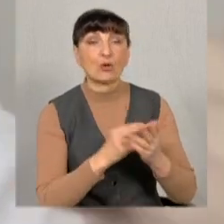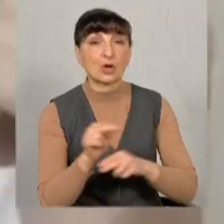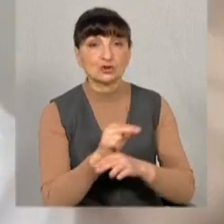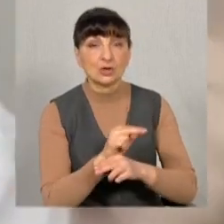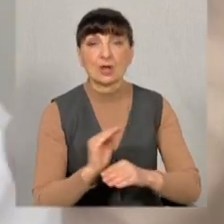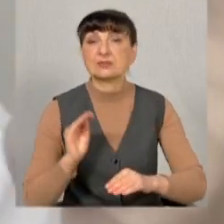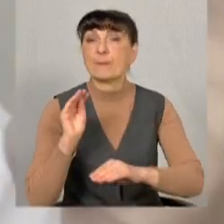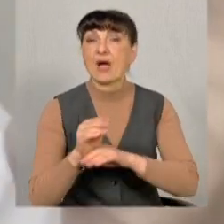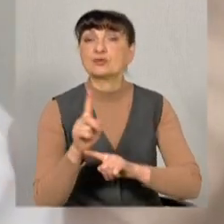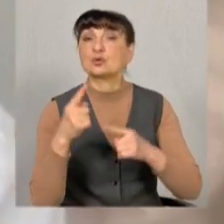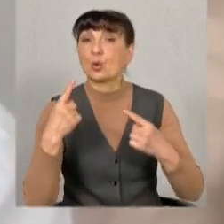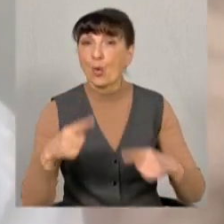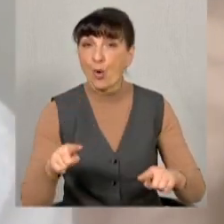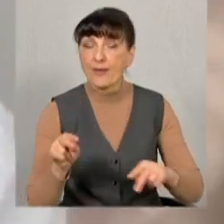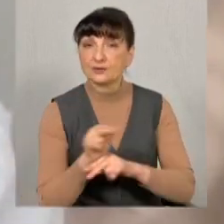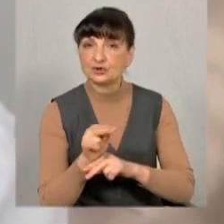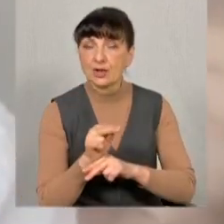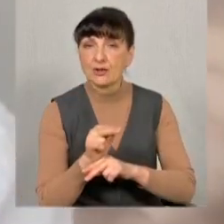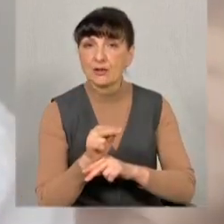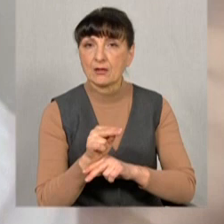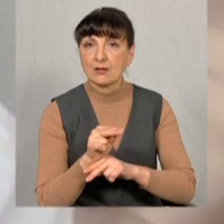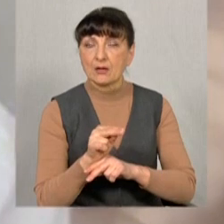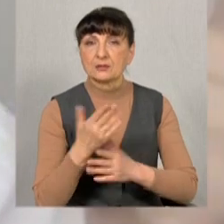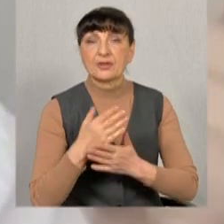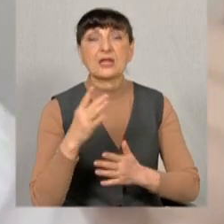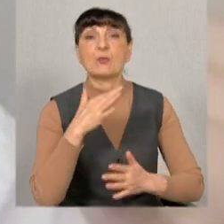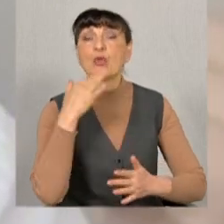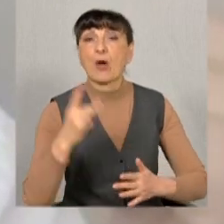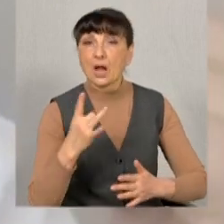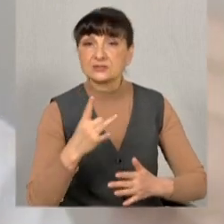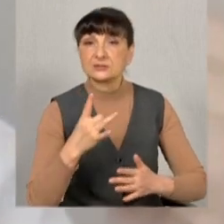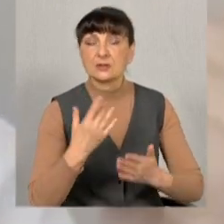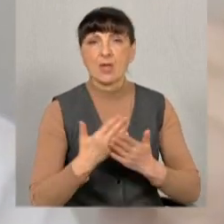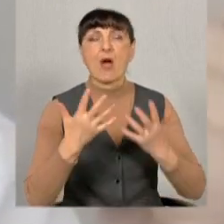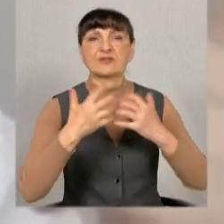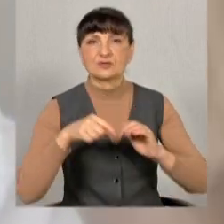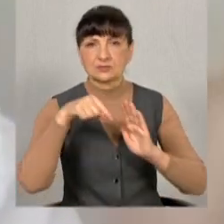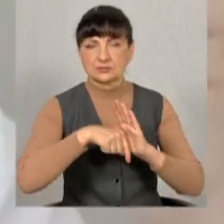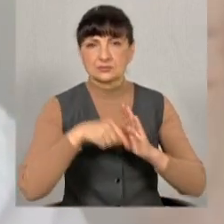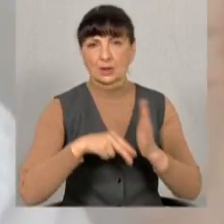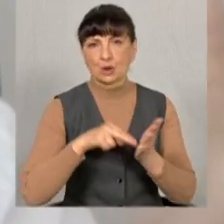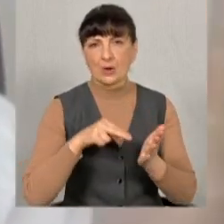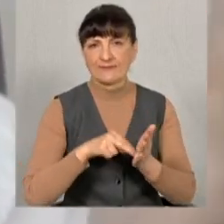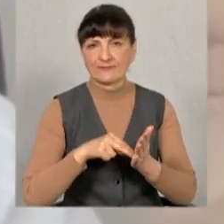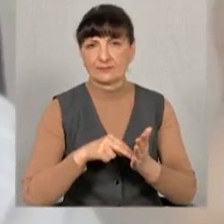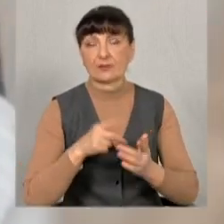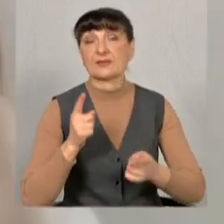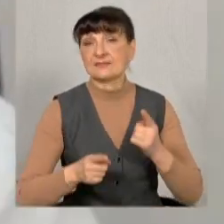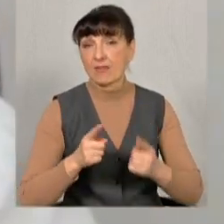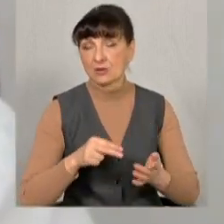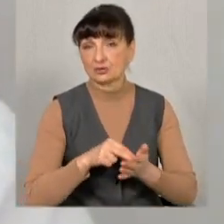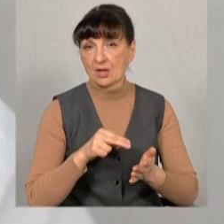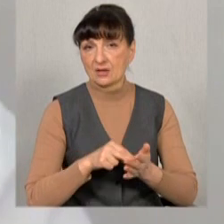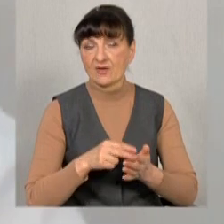добавилась услуга, исключилась из него услуга, кратность изменилась, автоматически отражается в тарифах. Это настоящий тариф. Сейчас